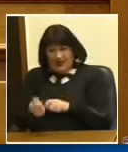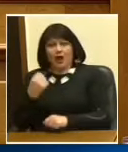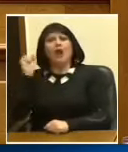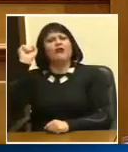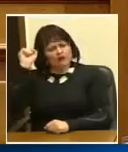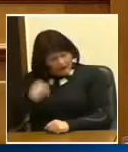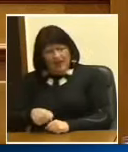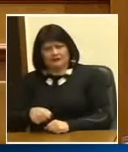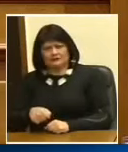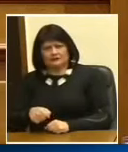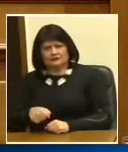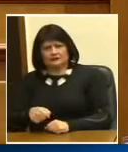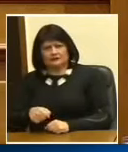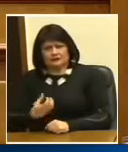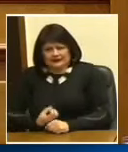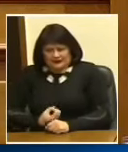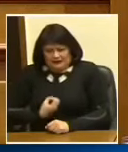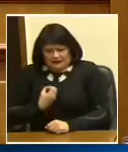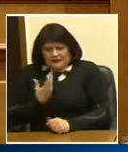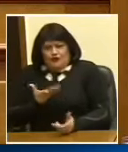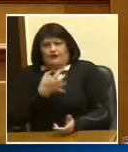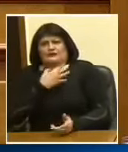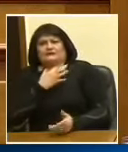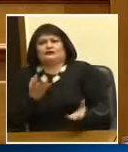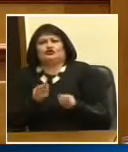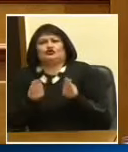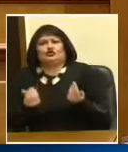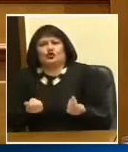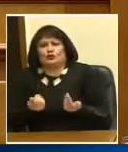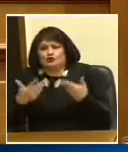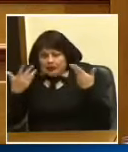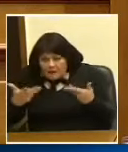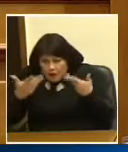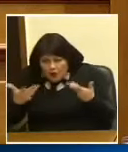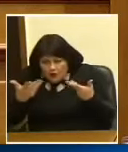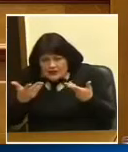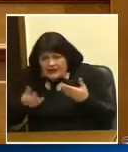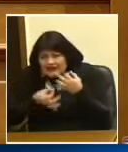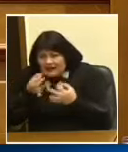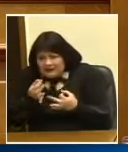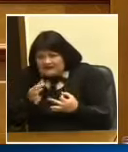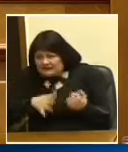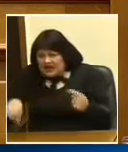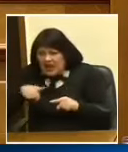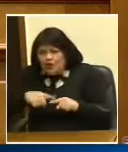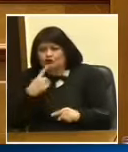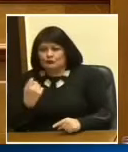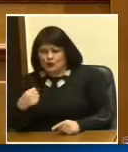ναι, αισθάνεστε την ανάγκη με κάποιο τρόπο να απολογηθείτε για αυτή τη μνημειώδη μεταστροφή